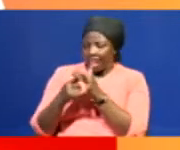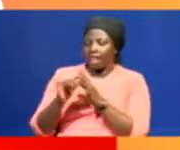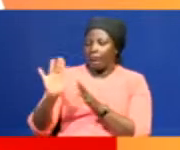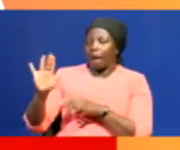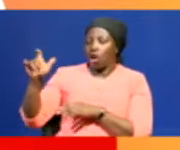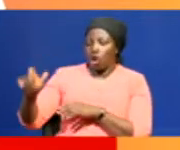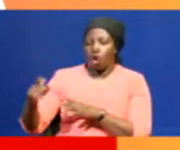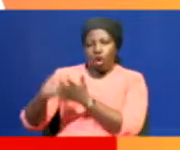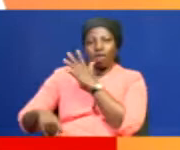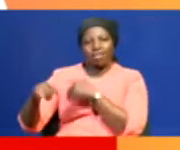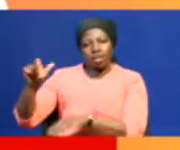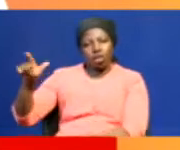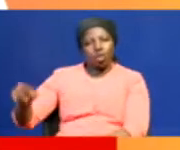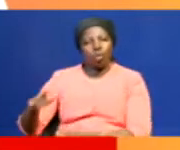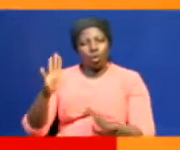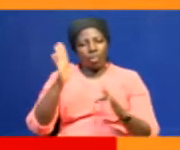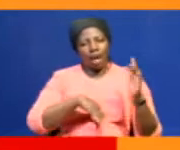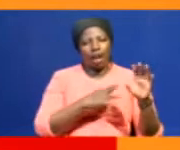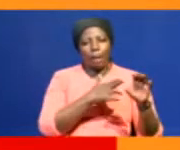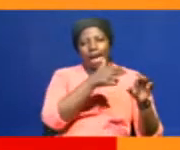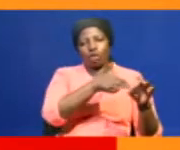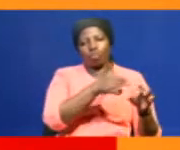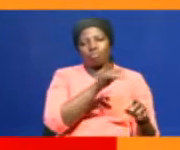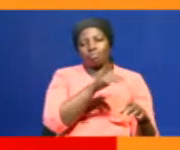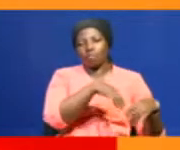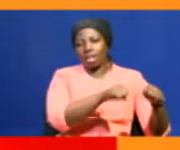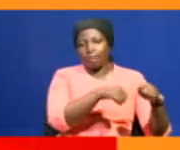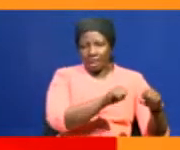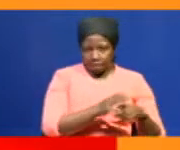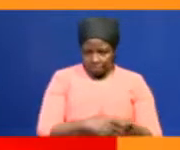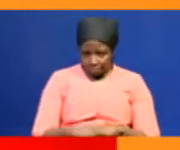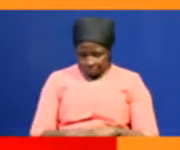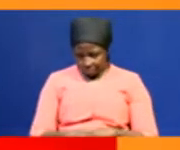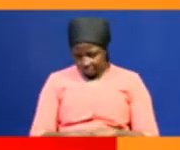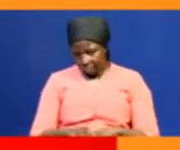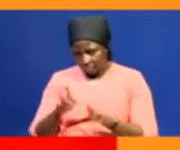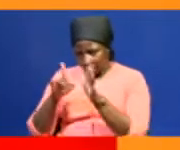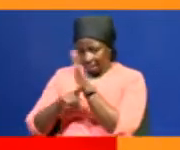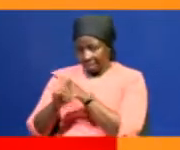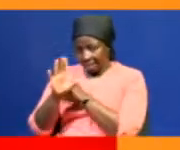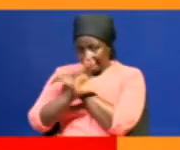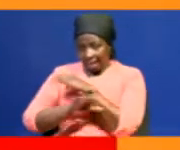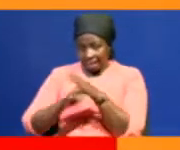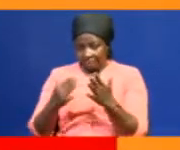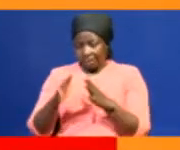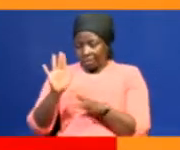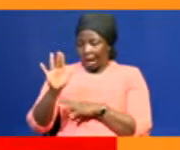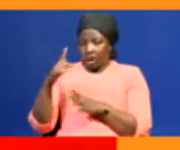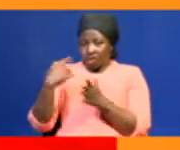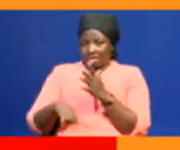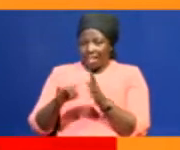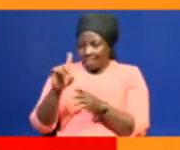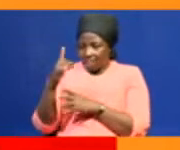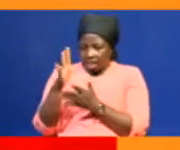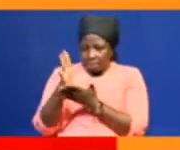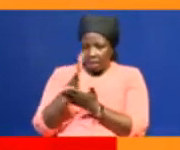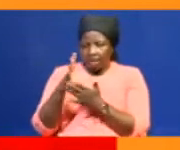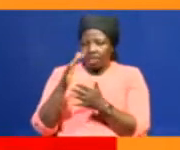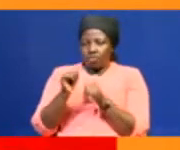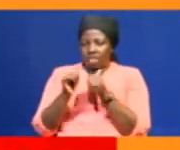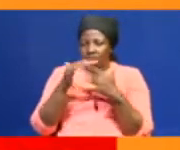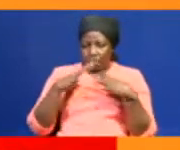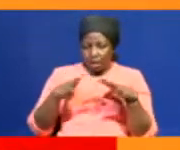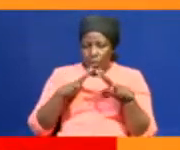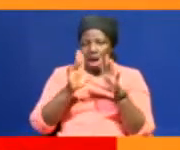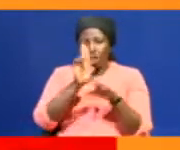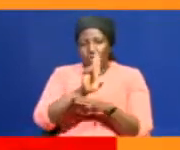ya petrol. Na kwa sasa hivi pengine nchini tu bei yake katika hii awamu ya kwanza venye watu bado wanaikumbatia bei yake